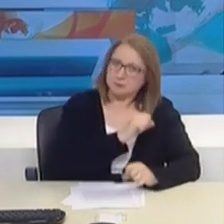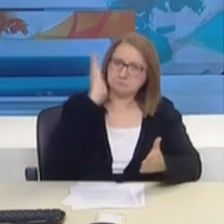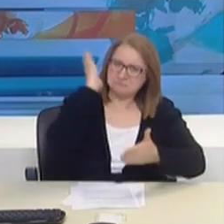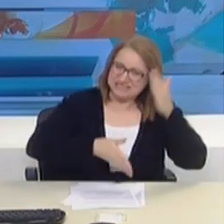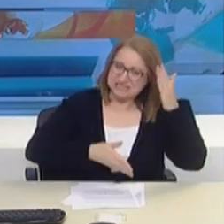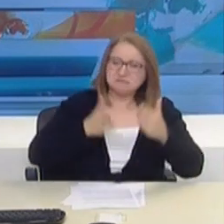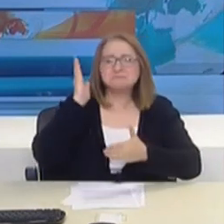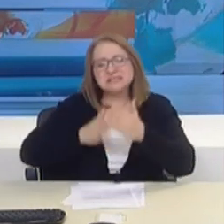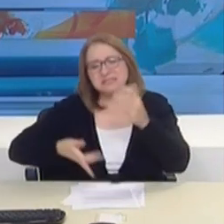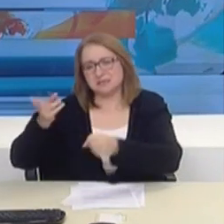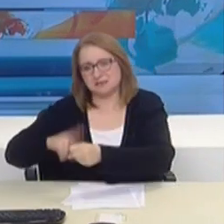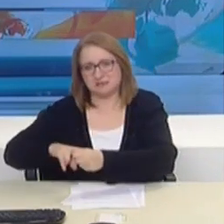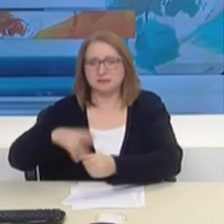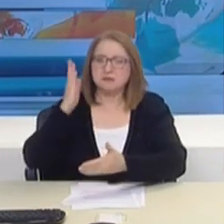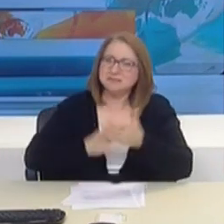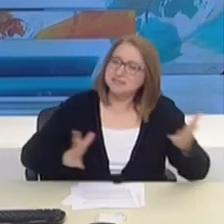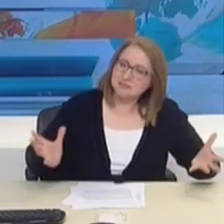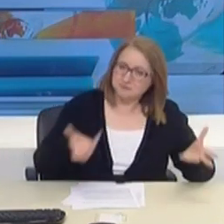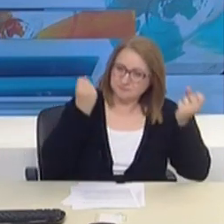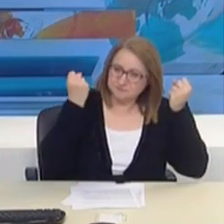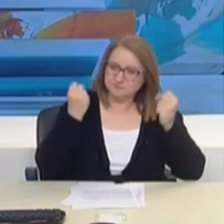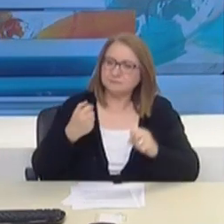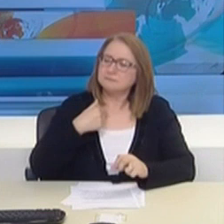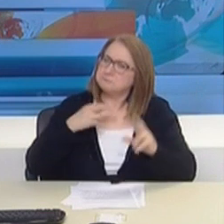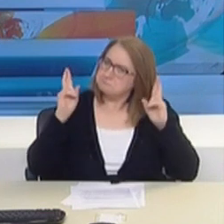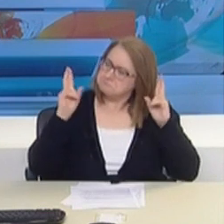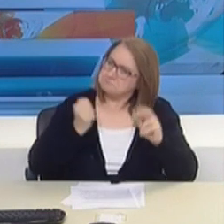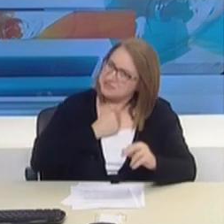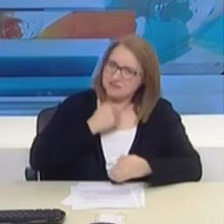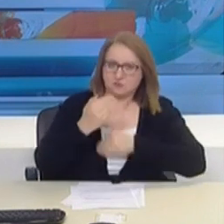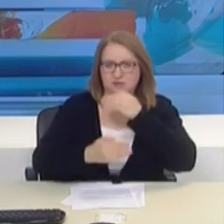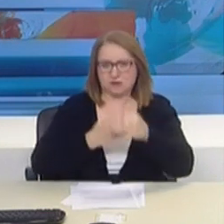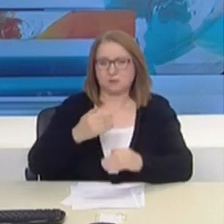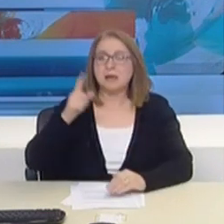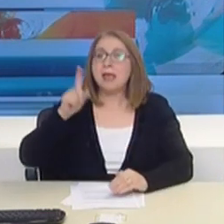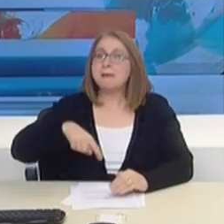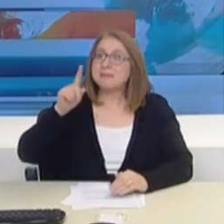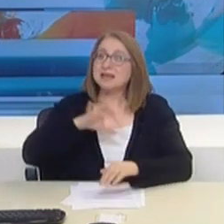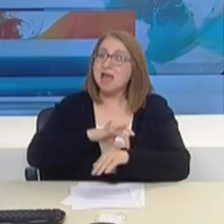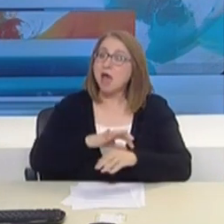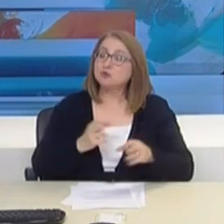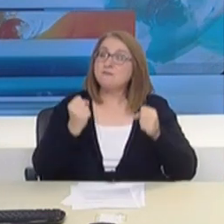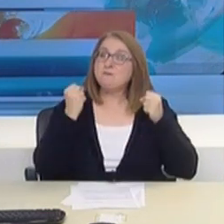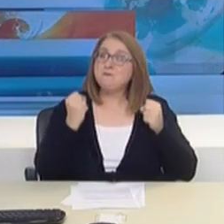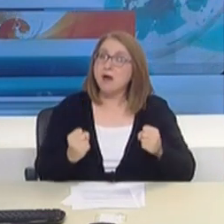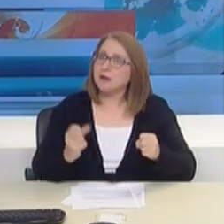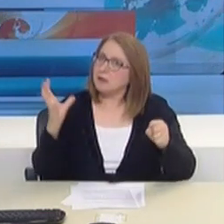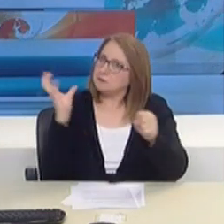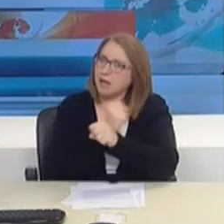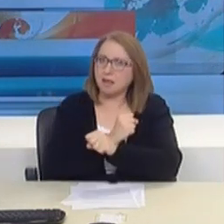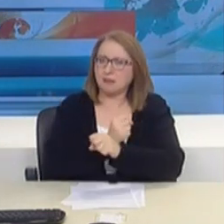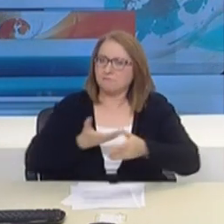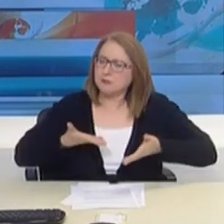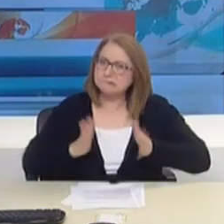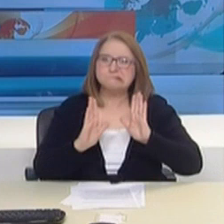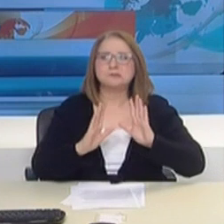εμείς αντίστοιχα νούμερα. Έχουμε δει ανθρώπους που ήταν σοβαρά ασθενείς και έχουν κατά κάποιο τρόπο ξεπεράσει αυτή την κρίση ή απέφυγαν τη διασωλήνωση